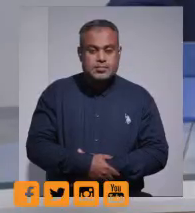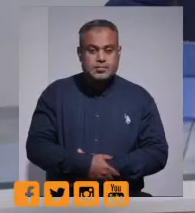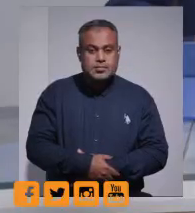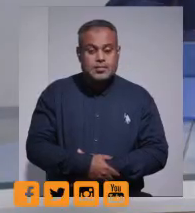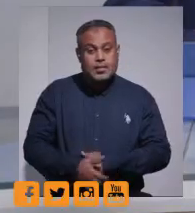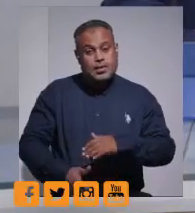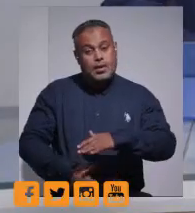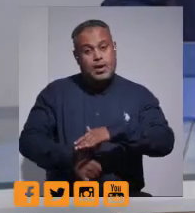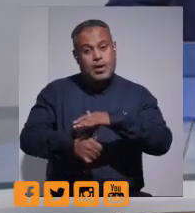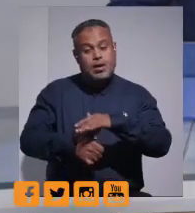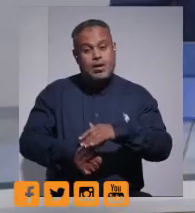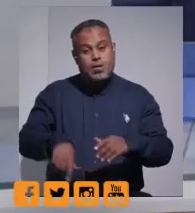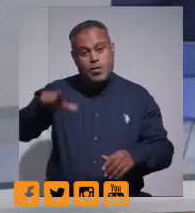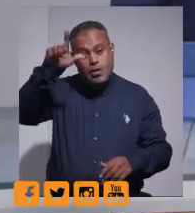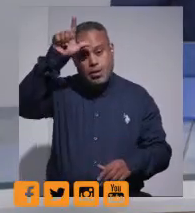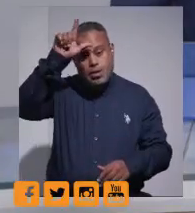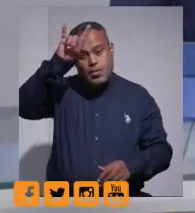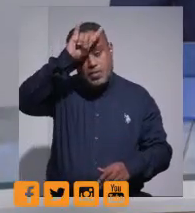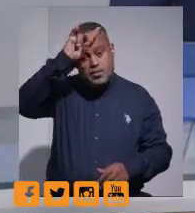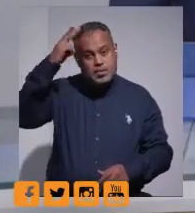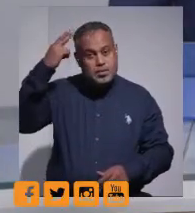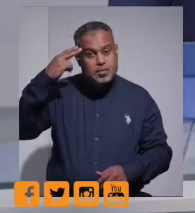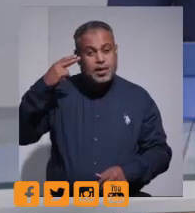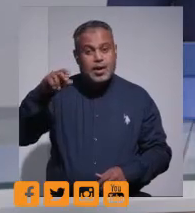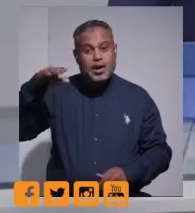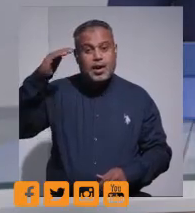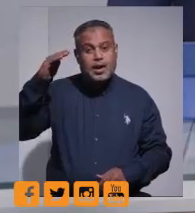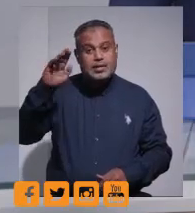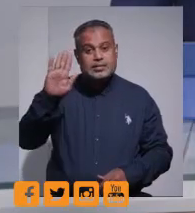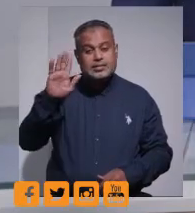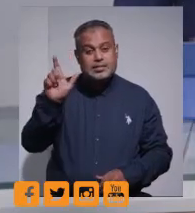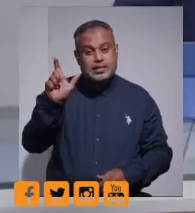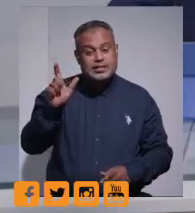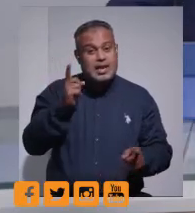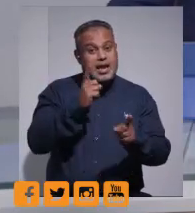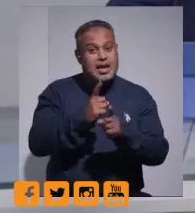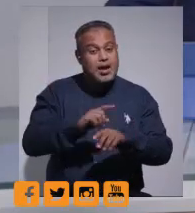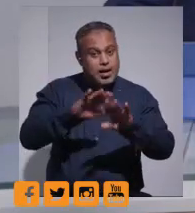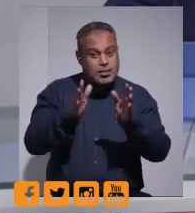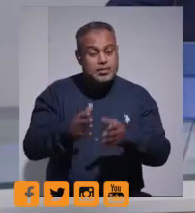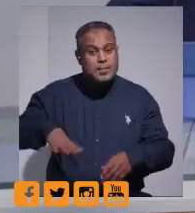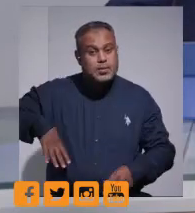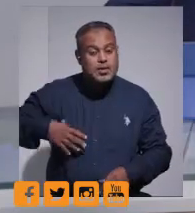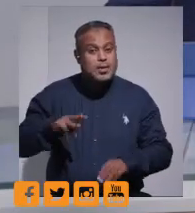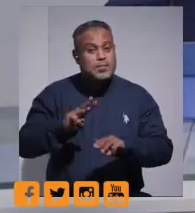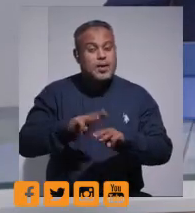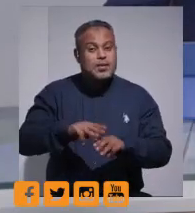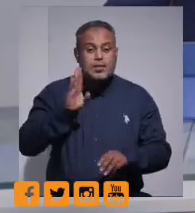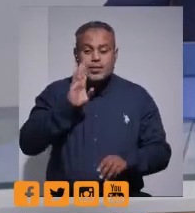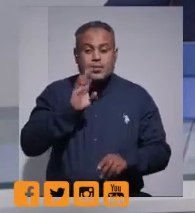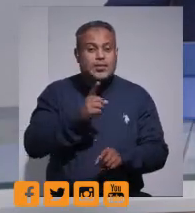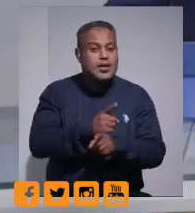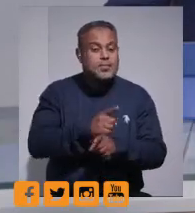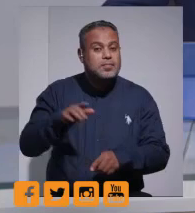تراس وكيلو محافظه حضرموت حسن الجيلاني لقاء انضم مدير مكتب وزاره التربيه والتعليم بساحل